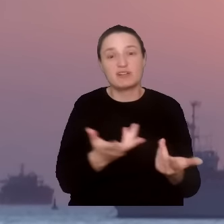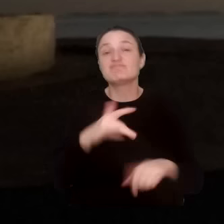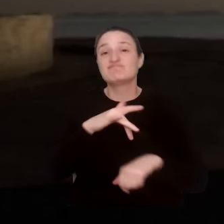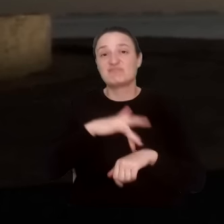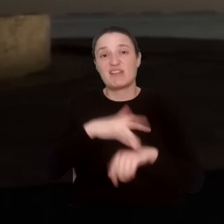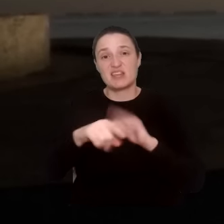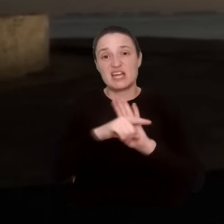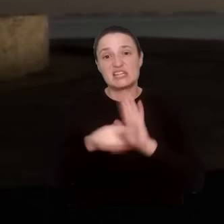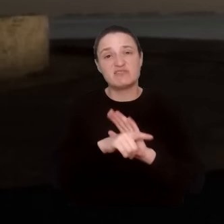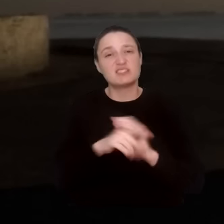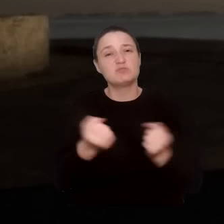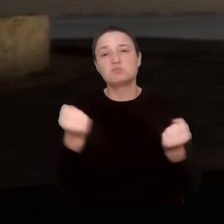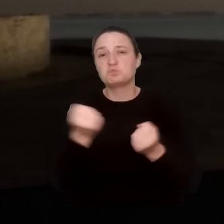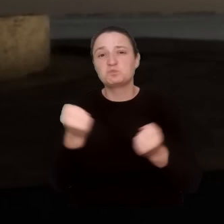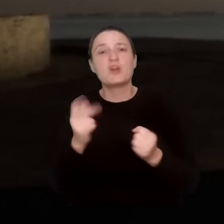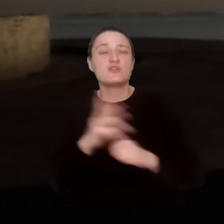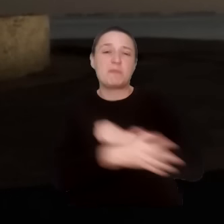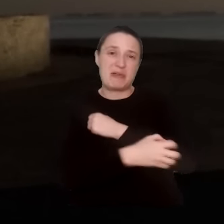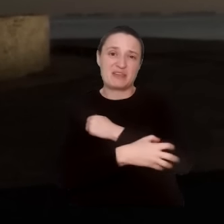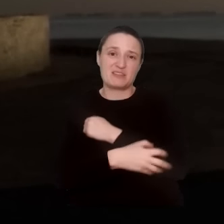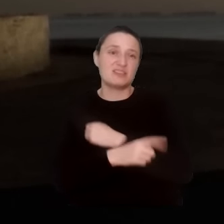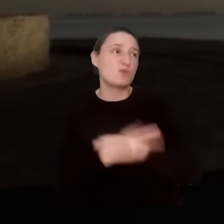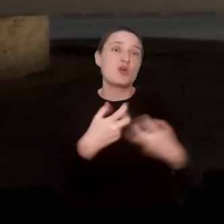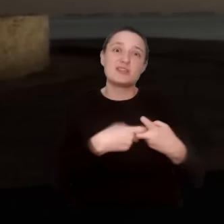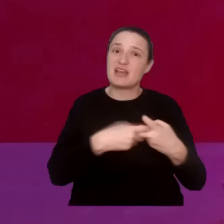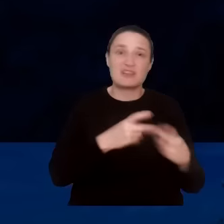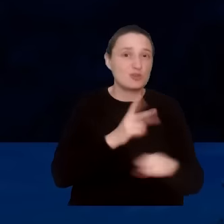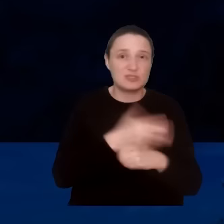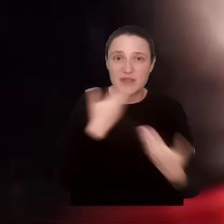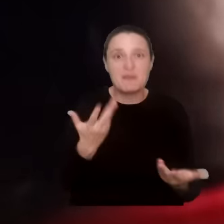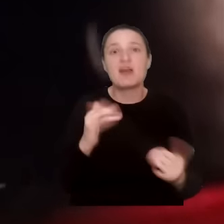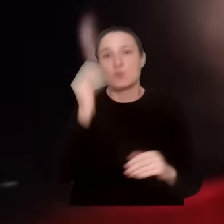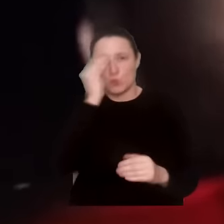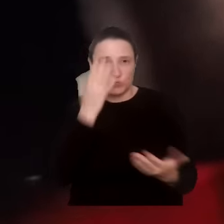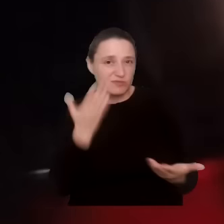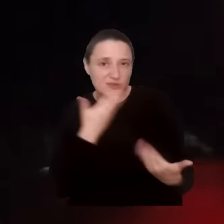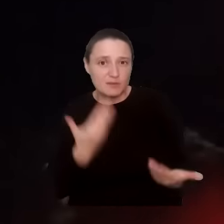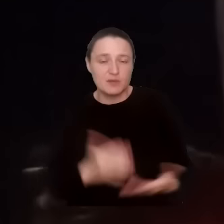najbardziej uderzą w obszary dotknięte ubóstwem, gdzie dostęp do internetu jest utrudniony.